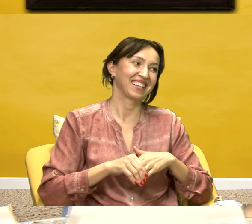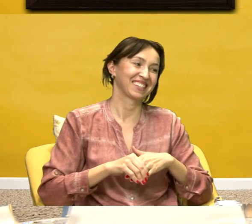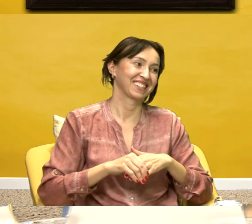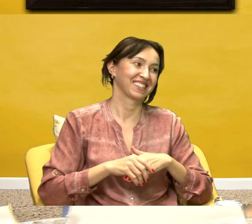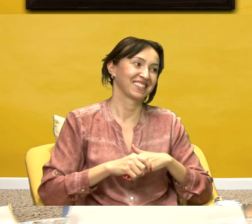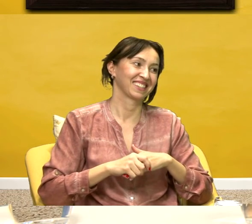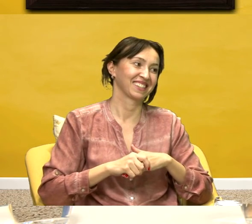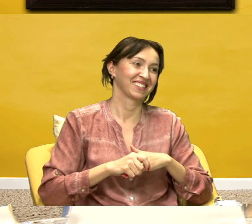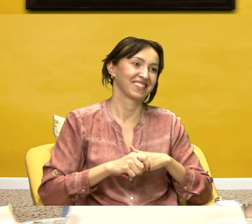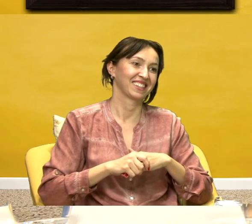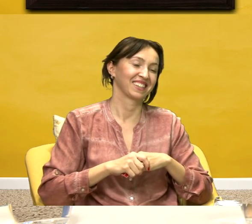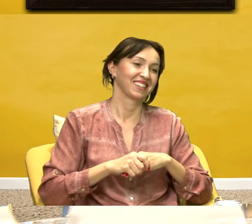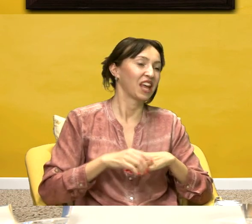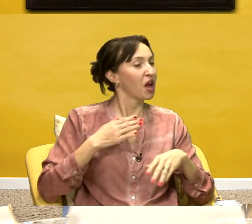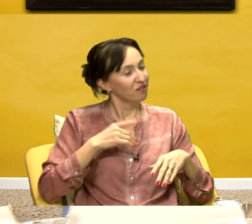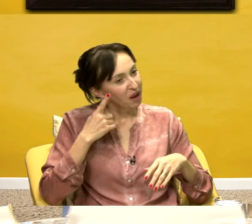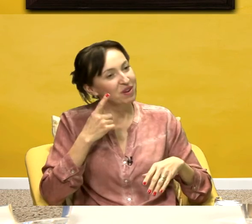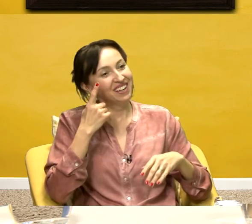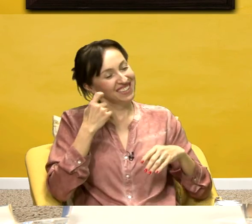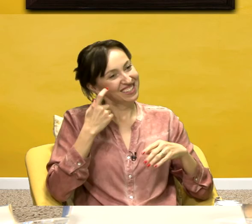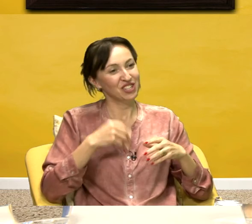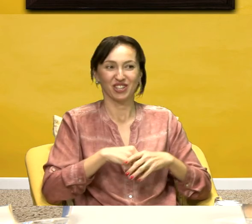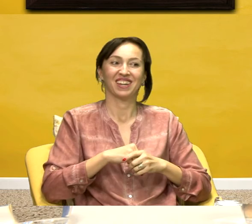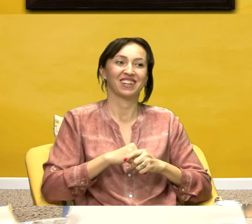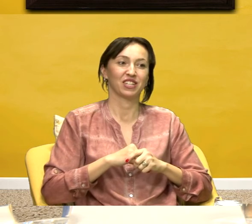Ai putea măcar să iei în calcul